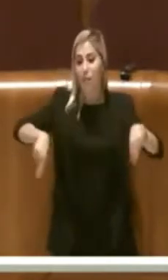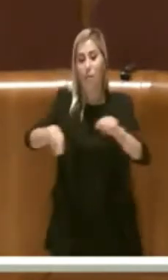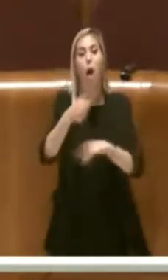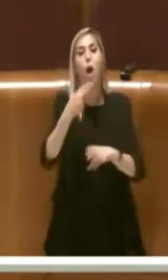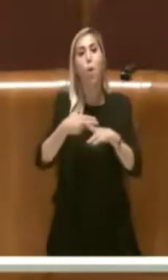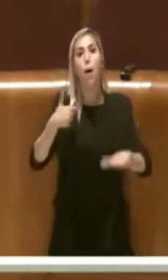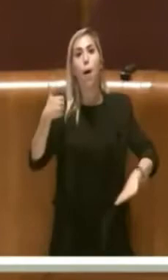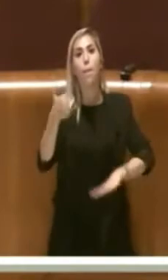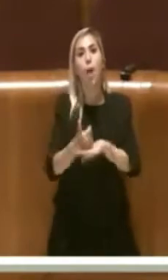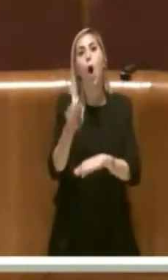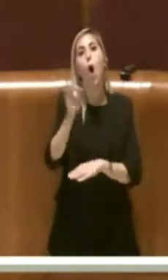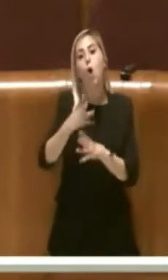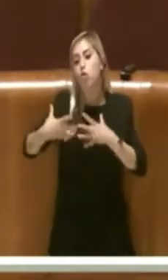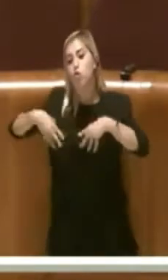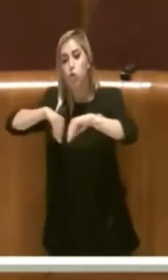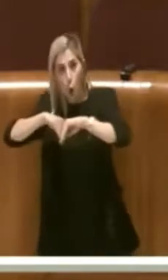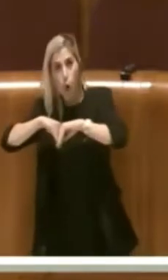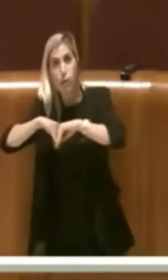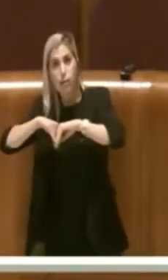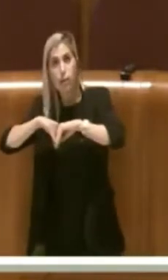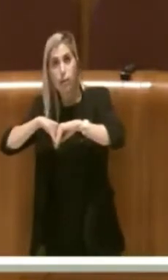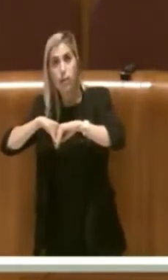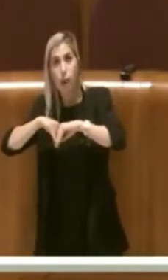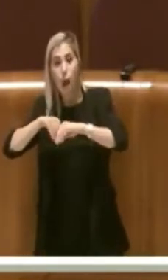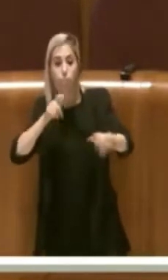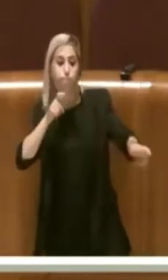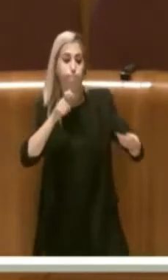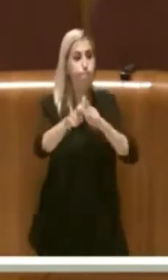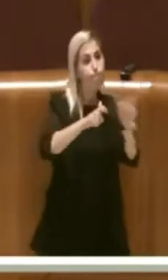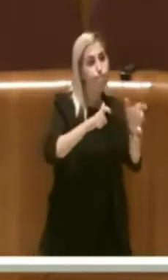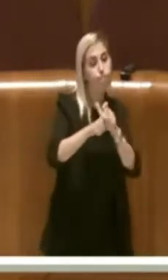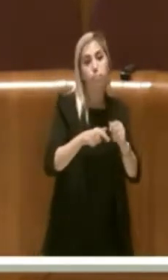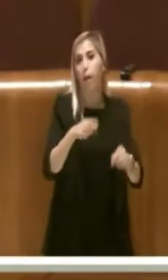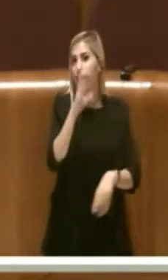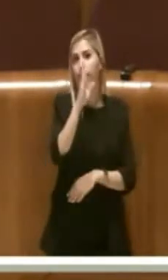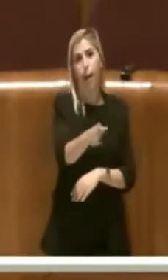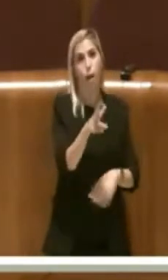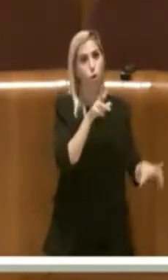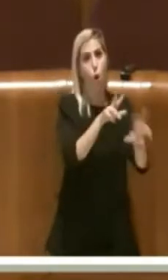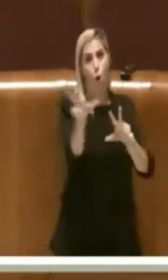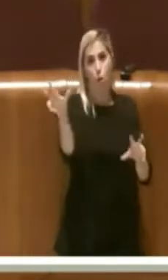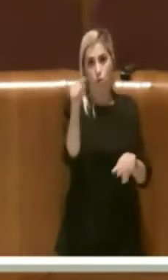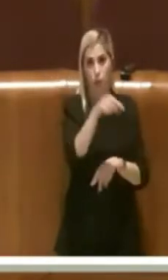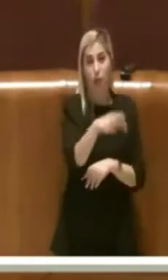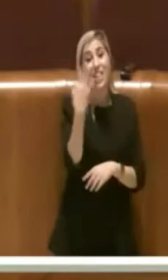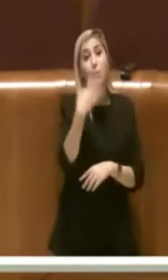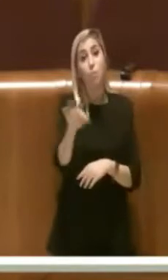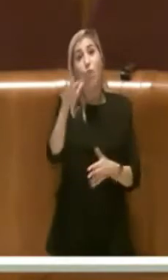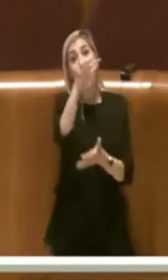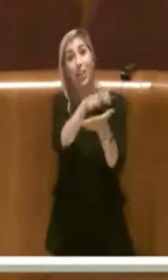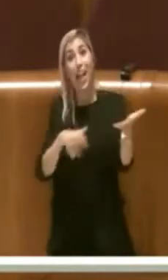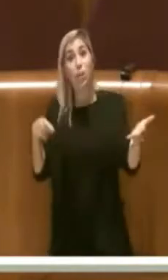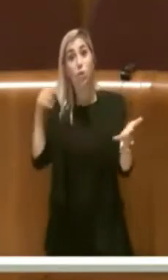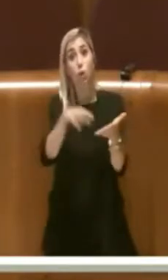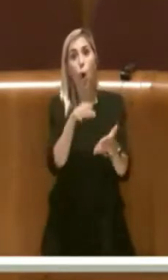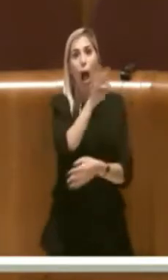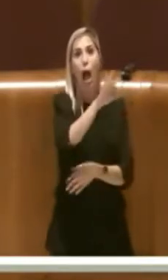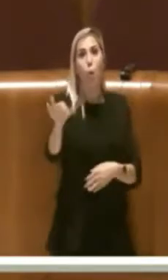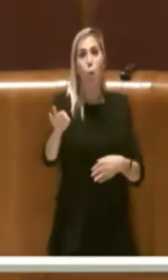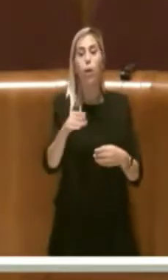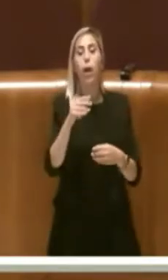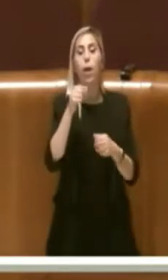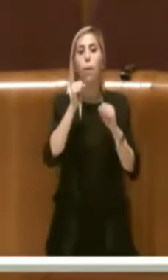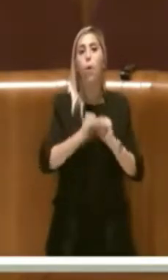della Giunta Capitolina, insomma, fanno il loro corso. E specifichiamo nel testo alcune